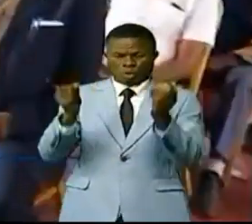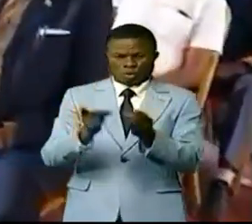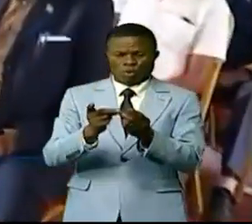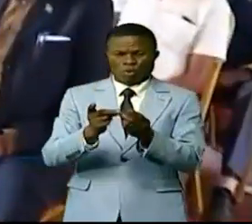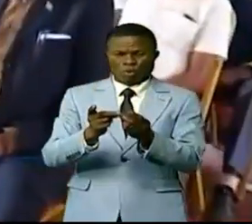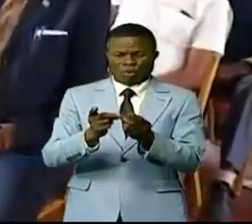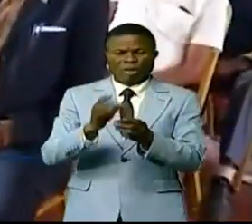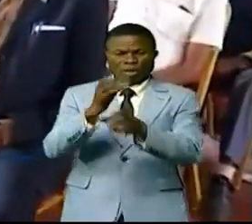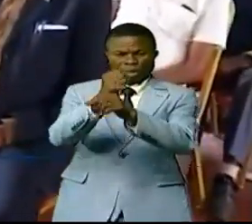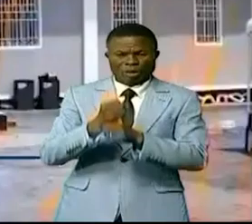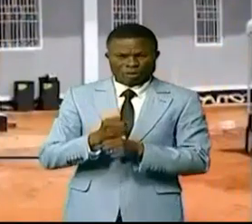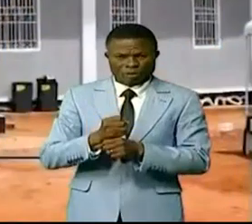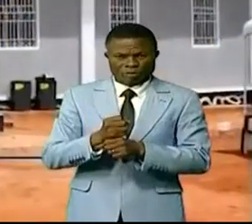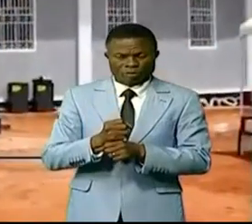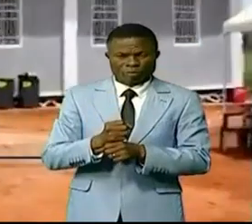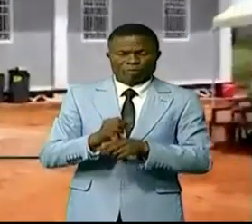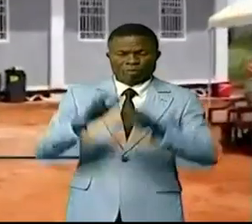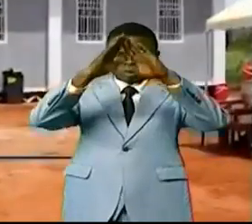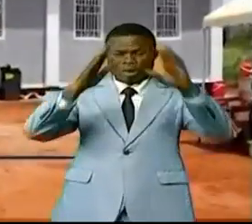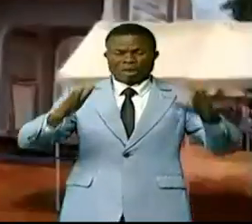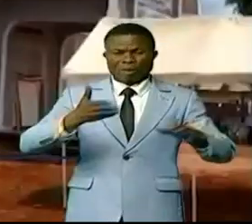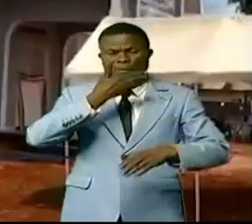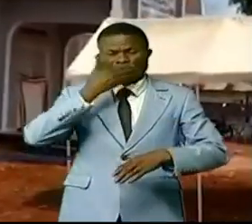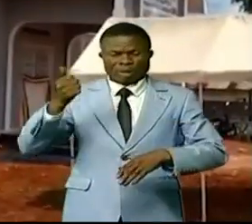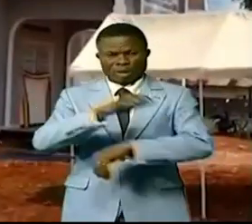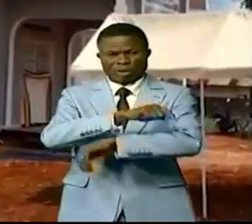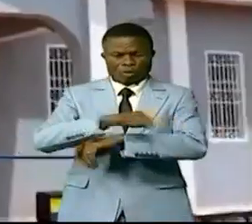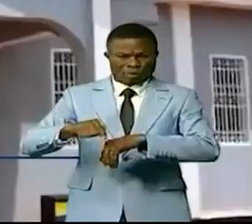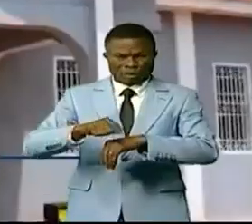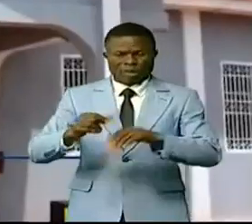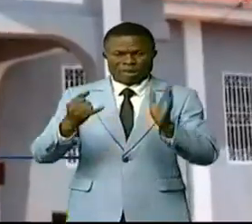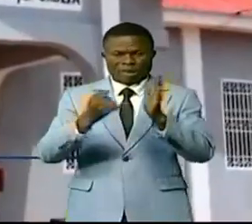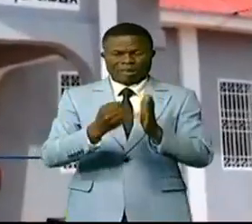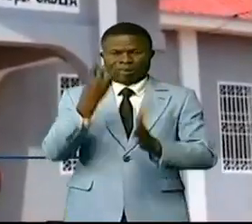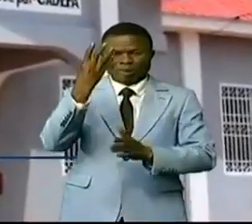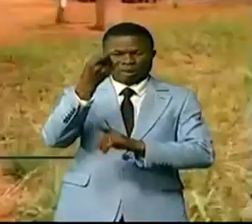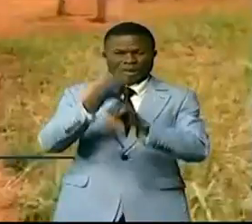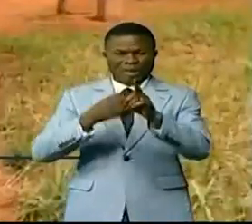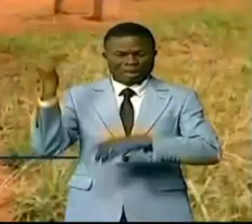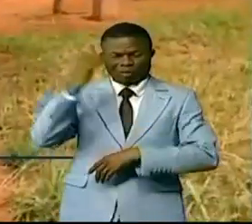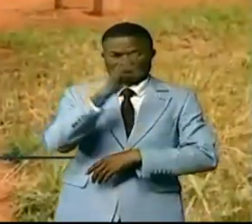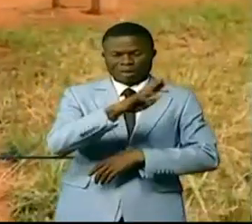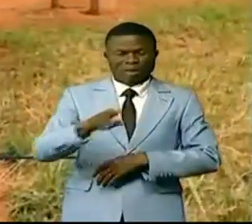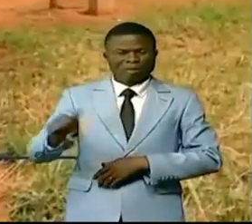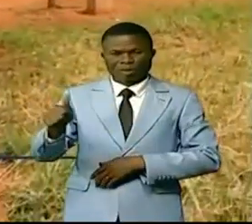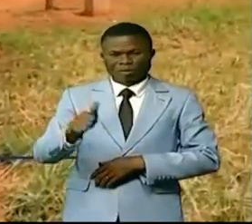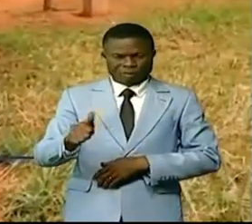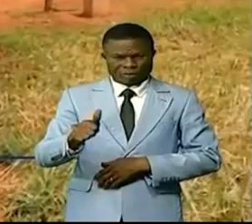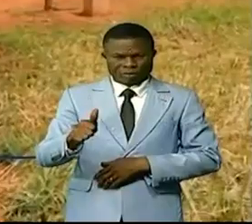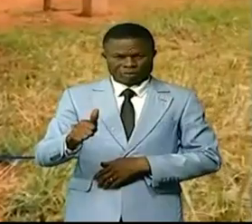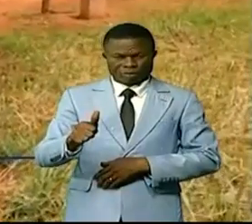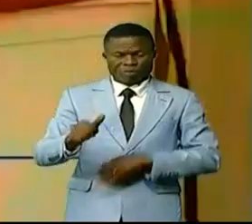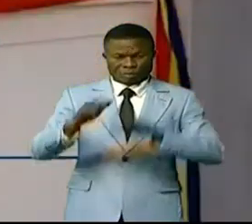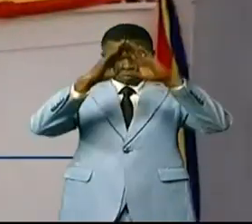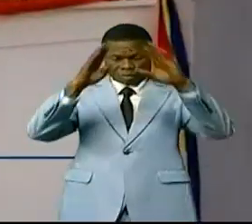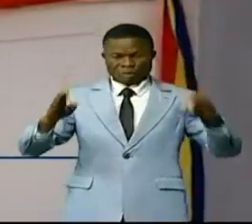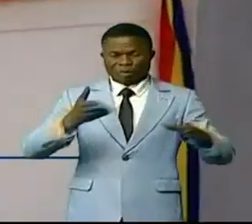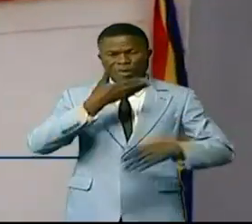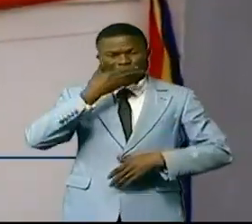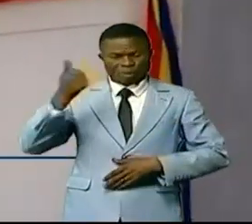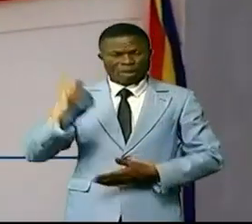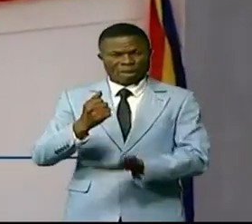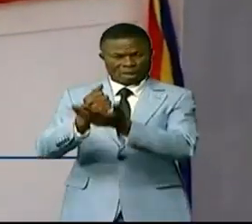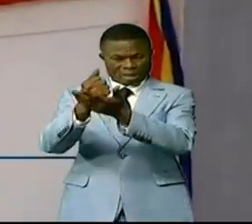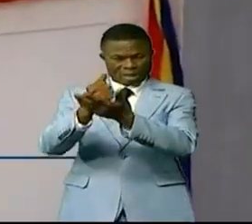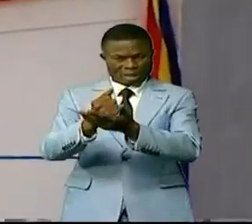ont bénéficié d'un beau bâtiment administratif ce samedi 4 décembre 2021. Ce cadre idéal